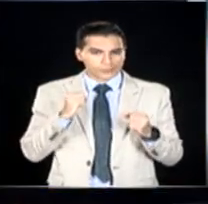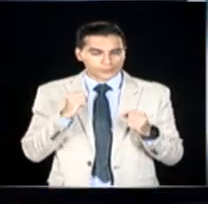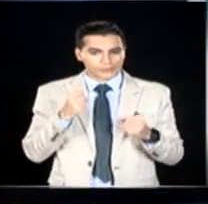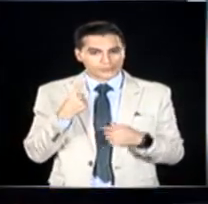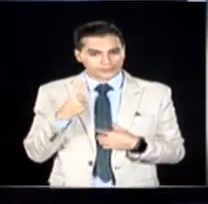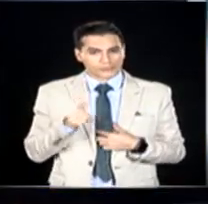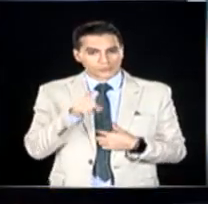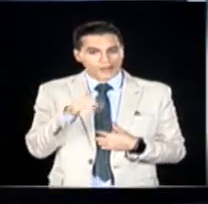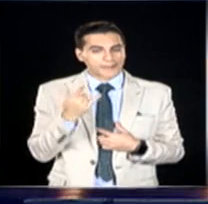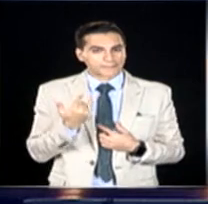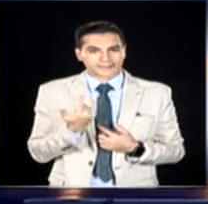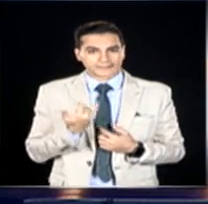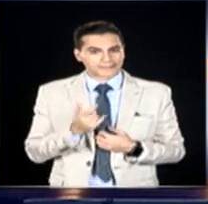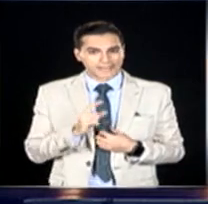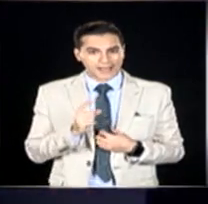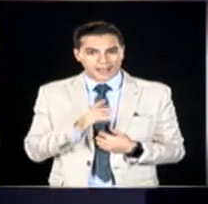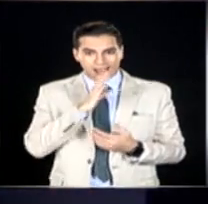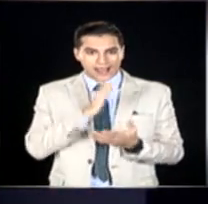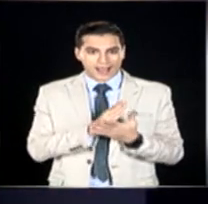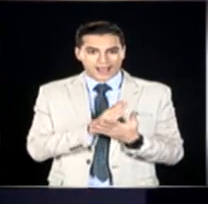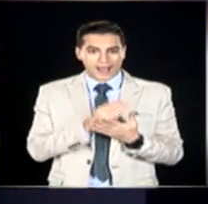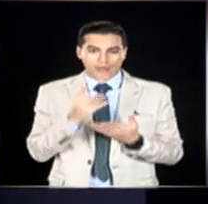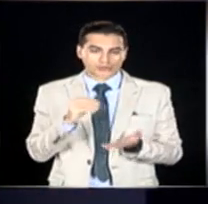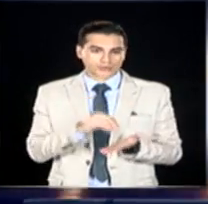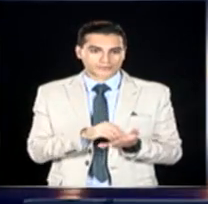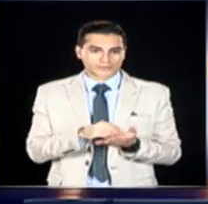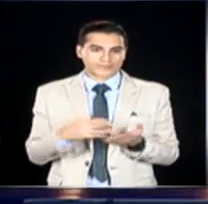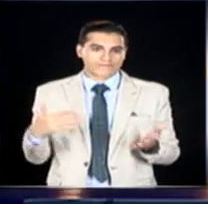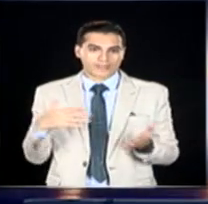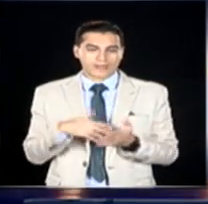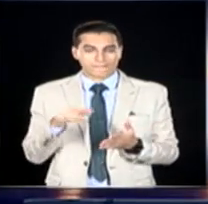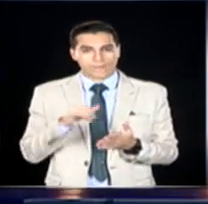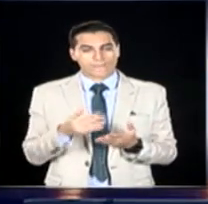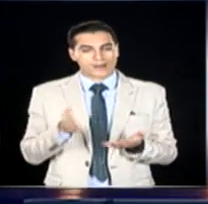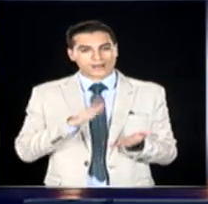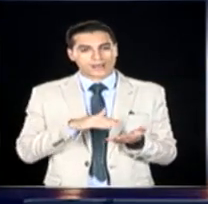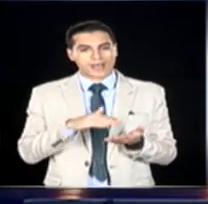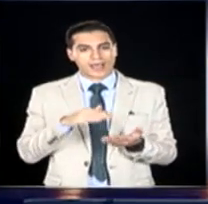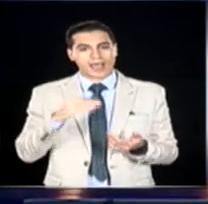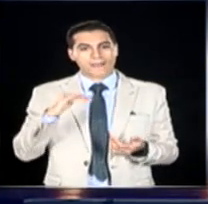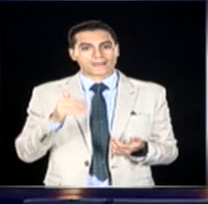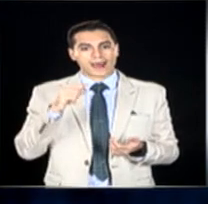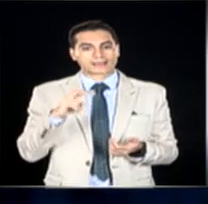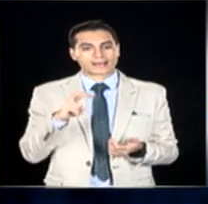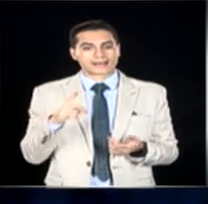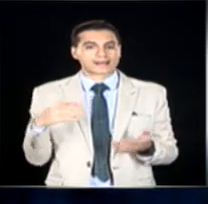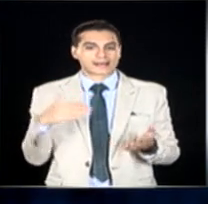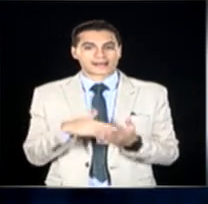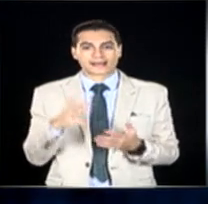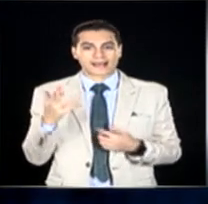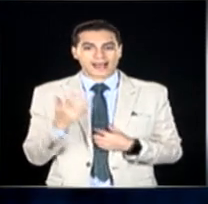سؤال ما كانش سهل. 10 نقط في نهاية الفقرة مهمين جدا لمحمد حمادة. النتيجة في نهاية